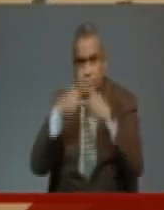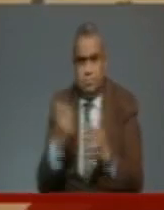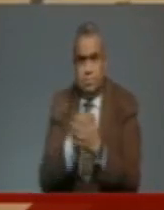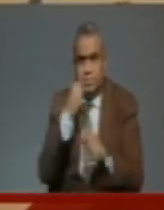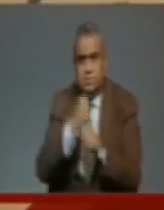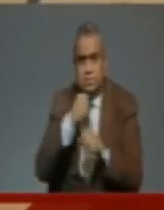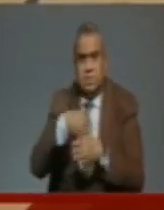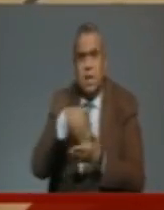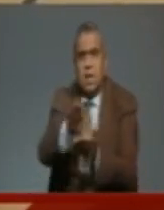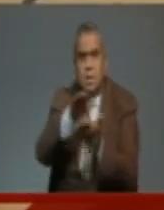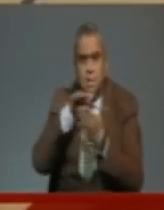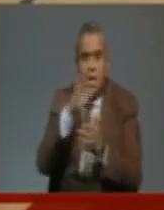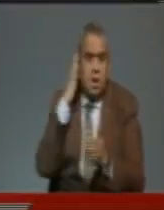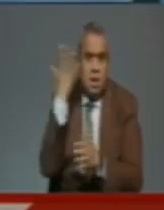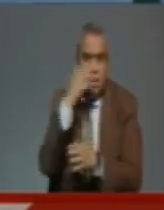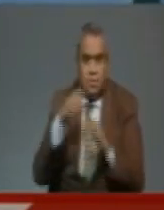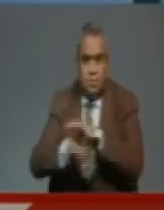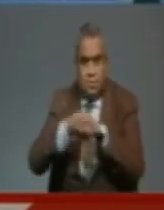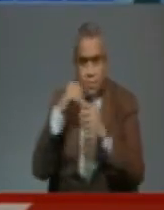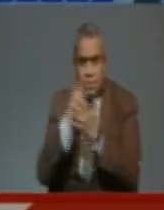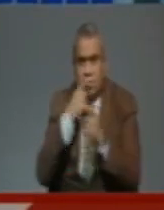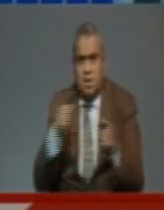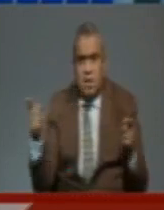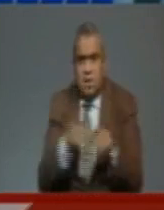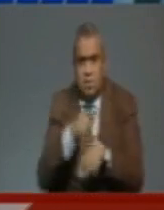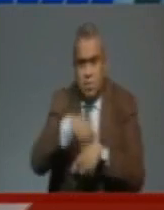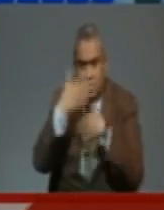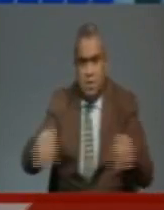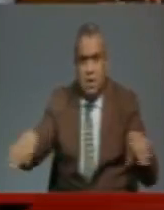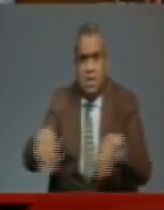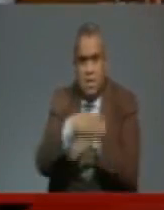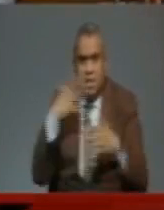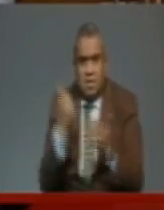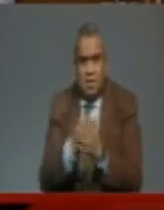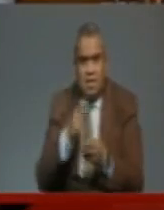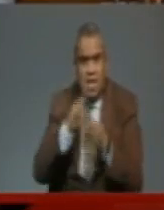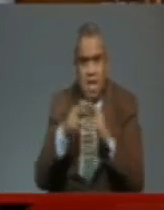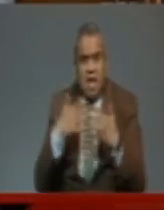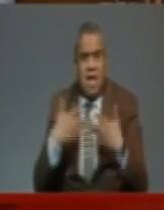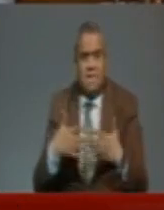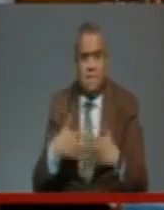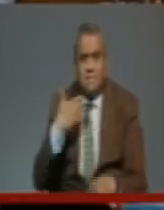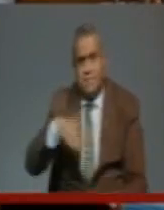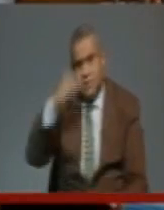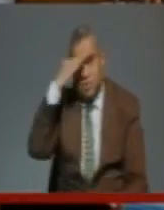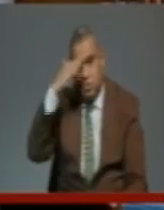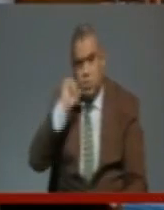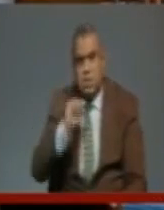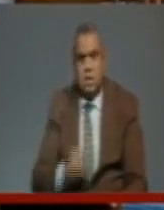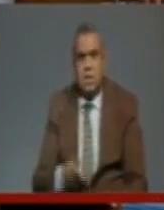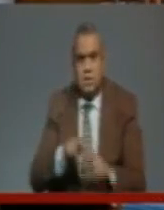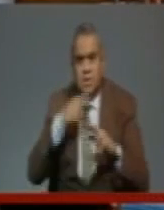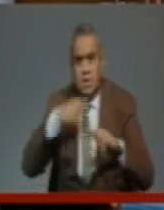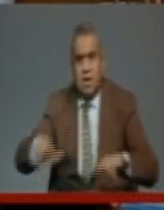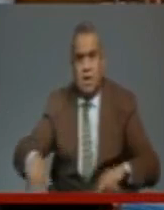البضائع والأفراد وتقليل زمن العبور. أي أوامر يا فندم؟ شكرا. افتتاح رصيف